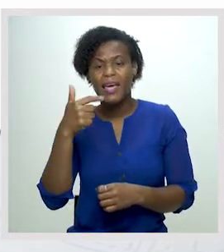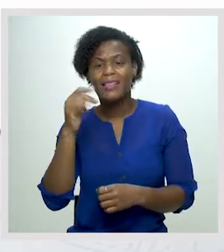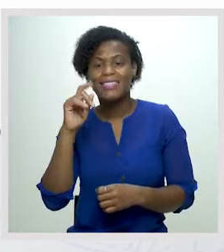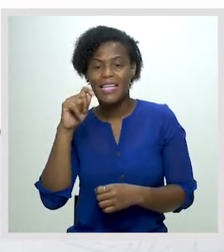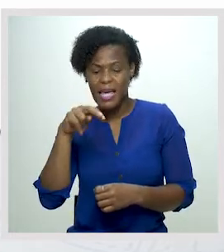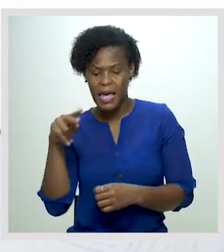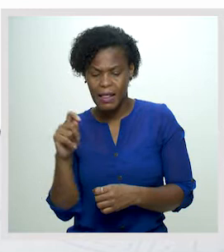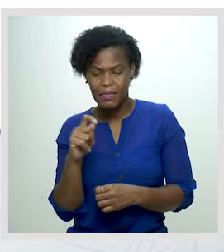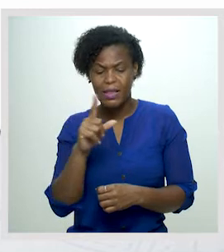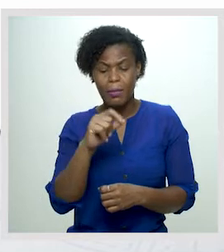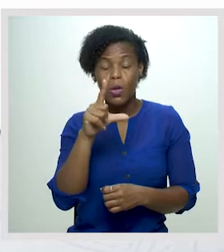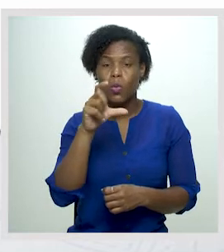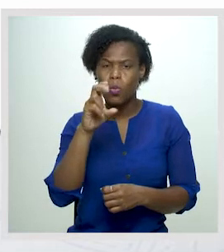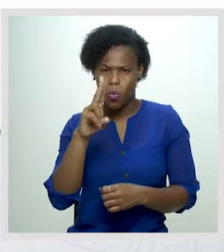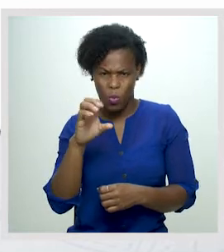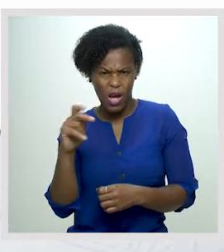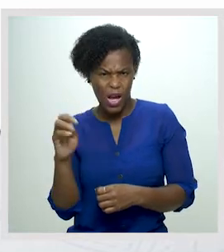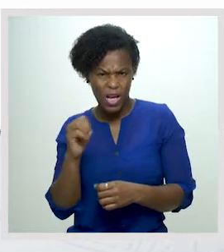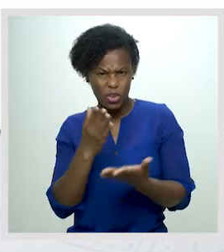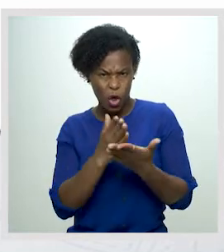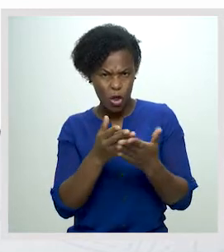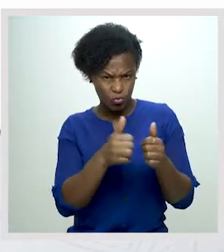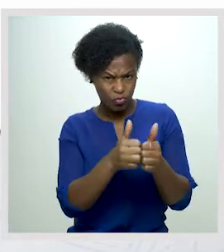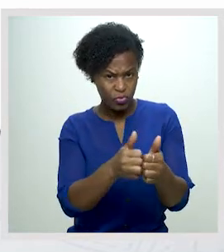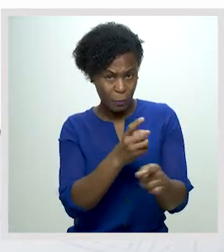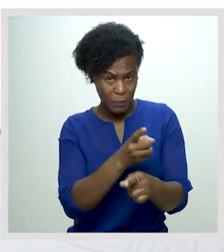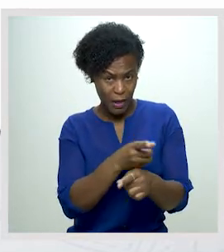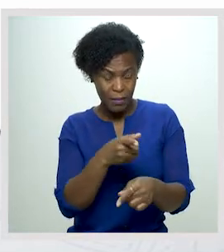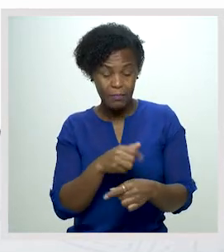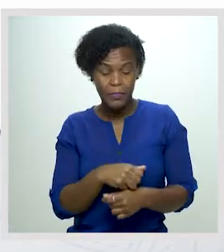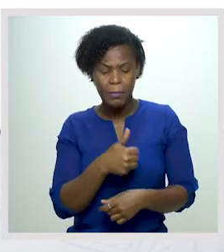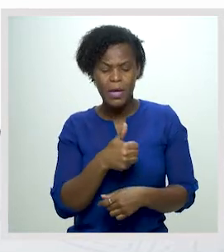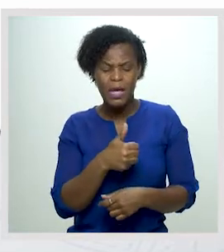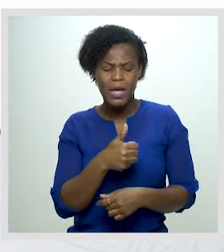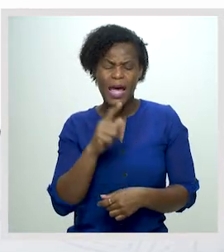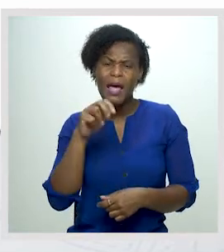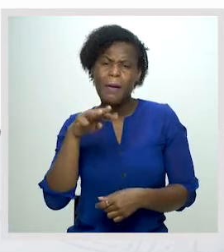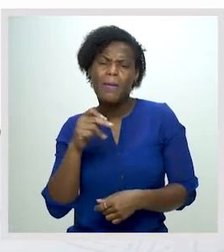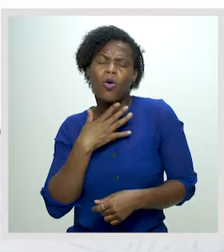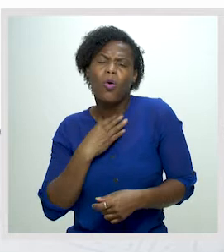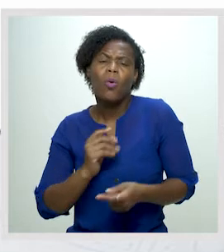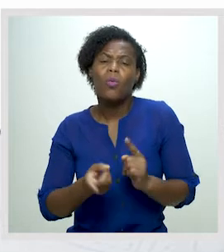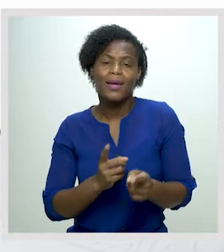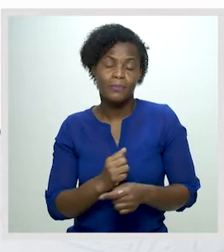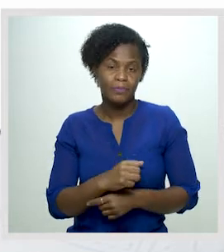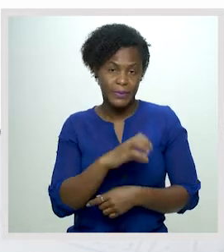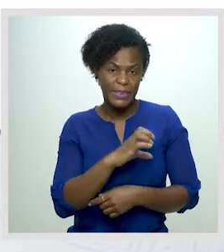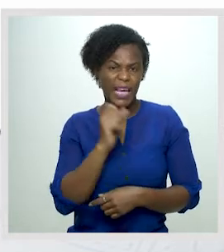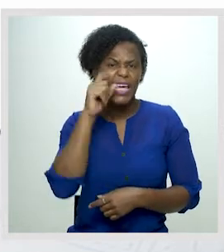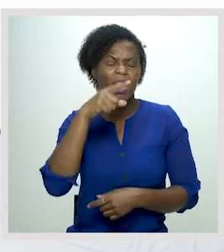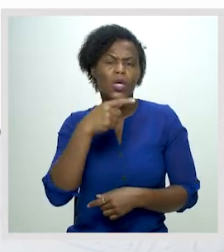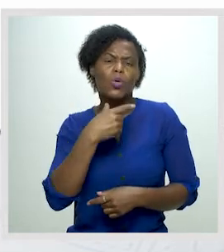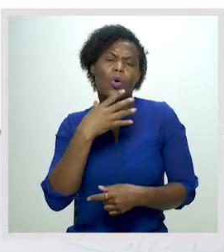dans la même école? B. Quelles sont les passions d'Emma? C. Qui aime le sport